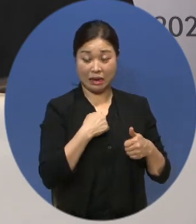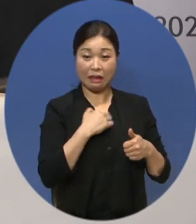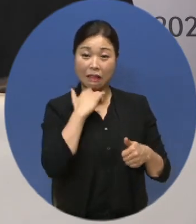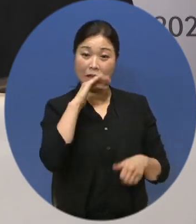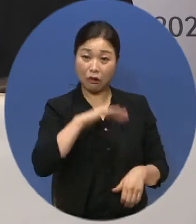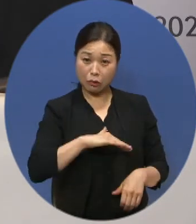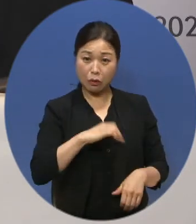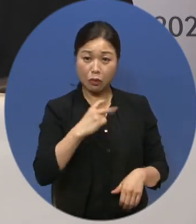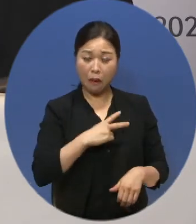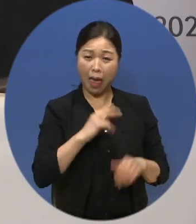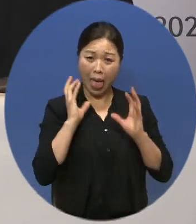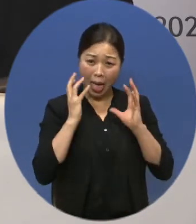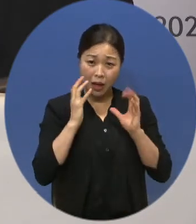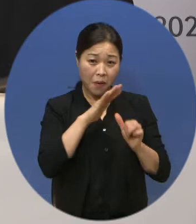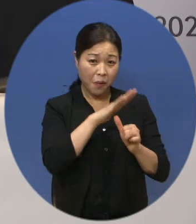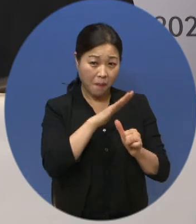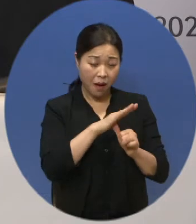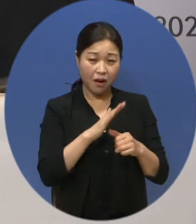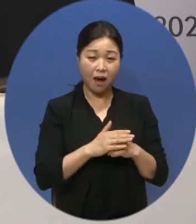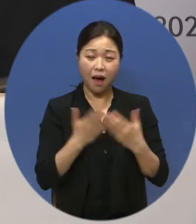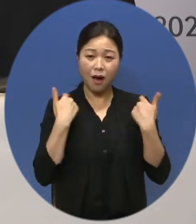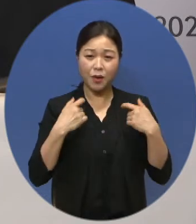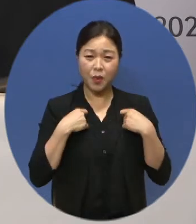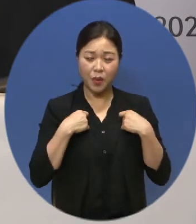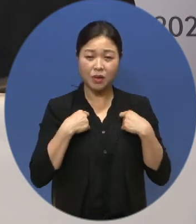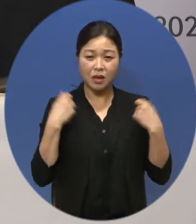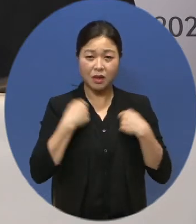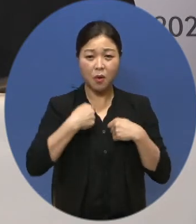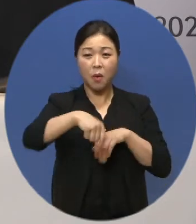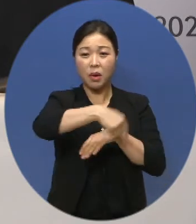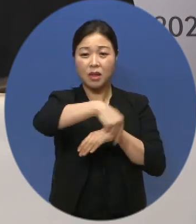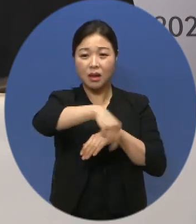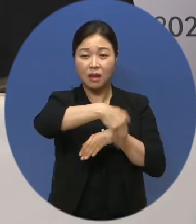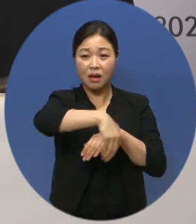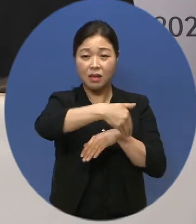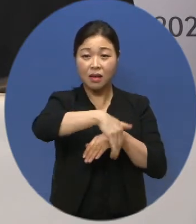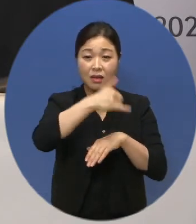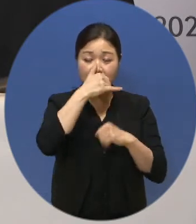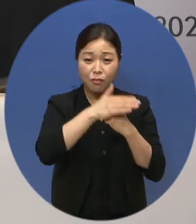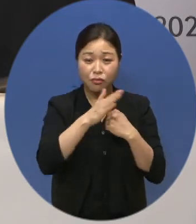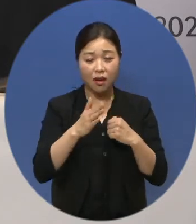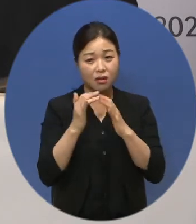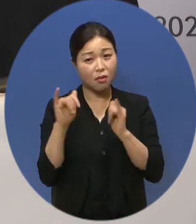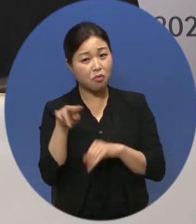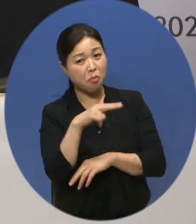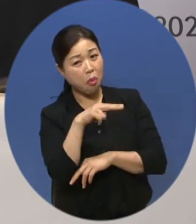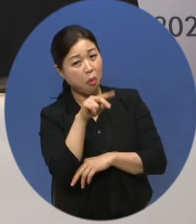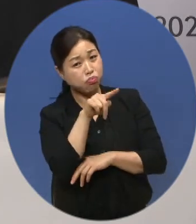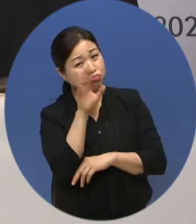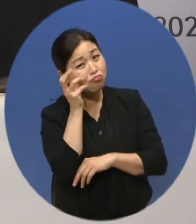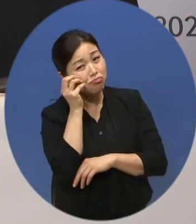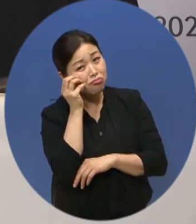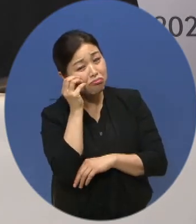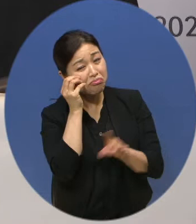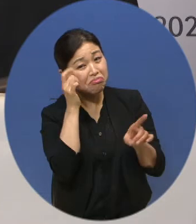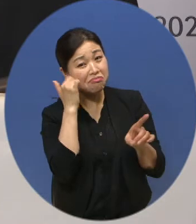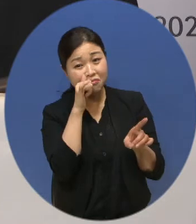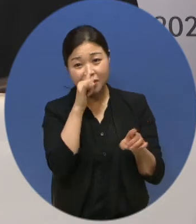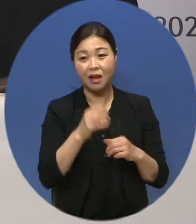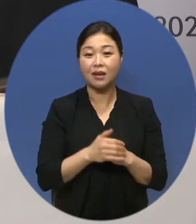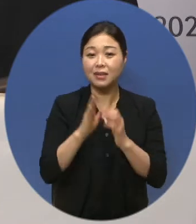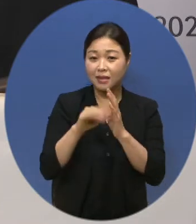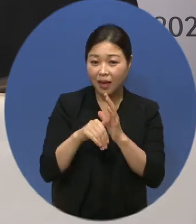어리고 웬 애가 교복을 입고 왔다 갔다 하고 약간 이렇게 하니까 사람들이 좀 신기하게 봤었었는데 네.